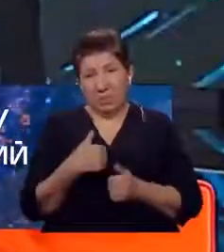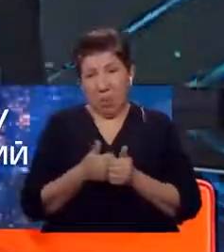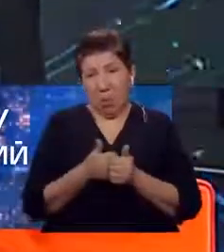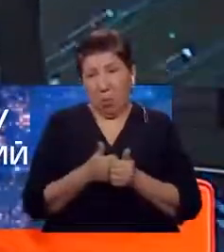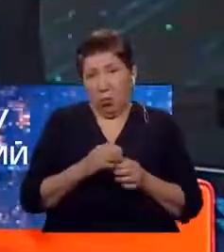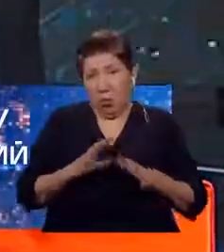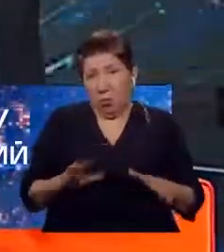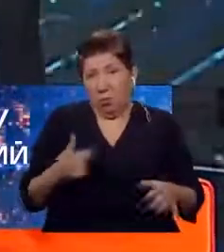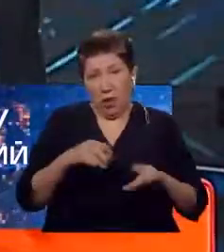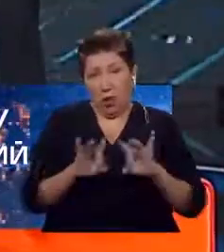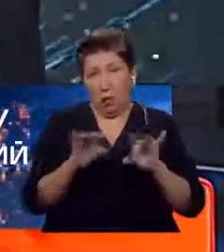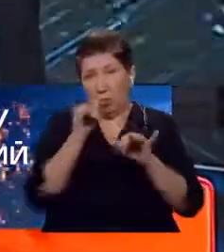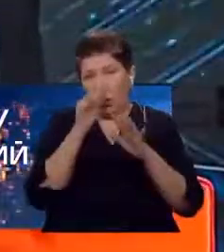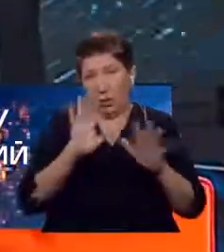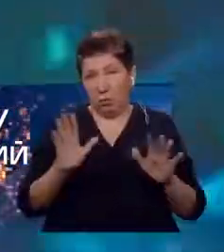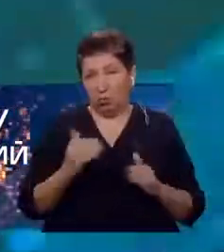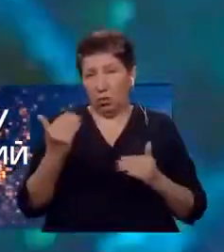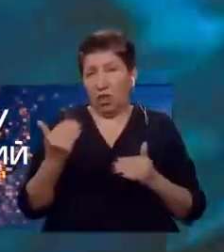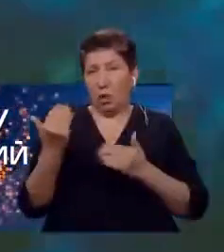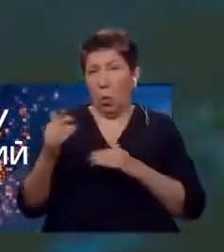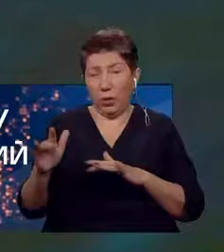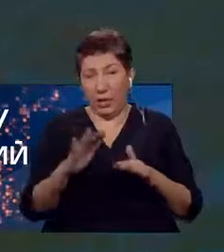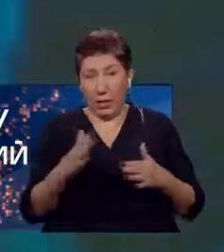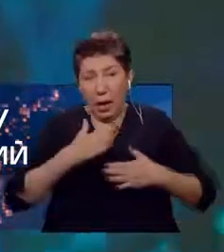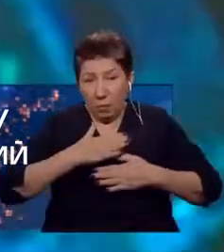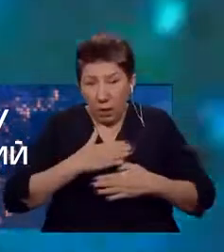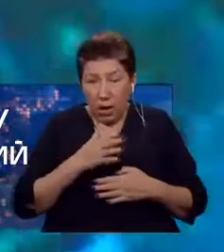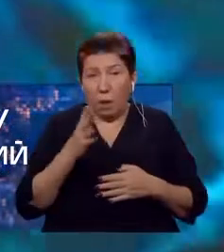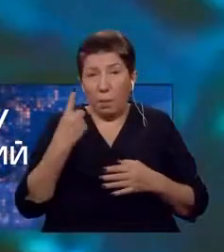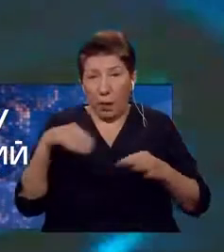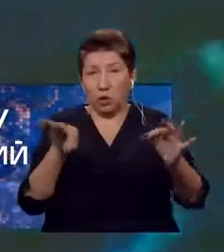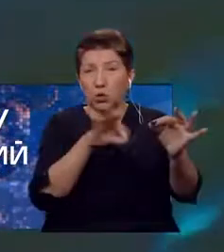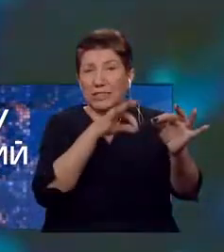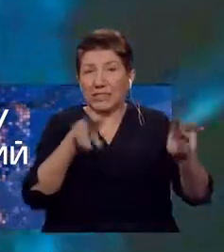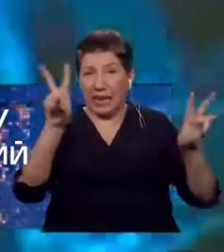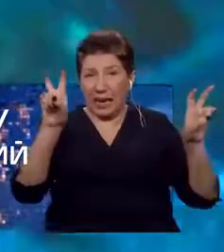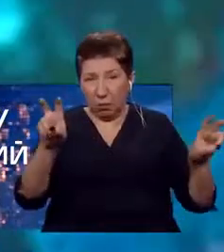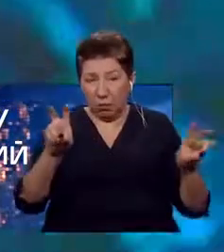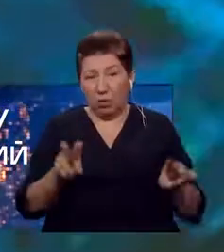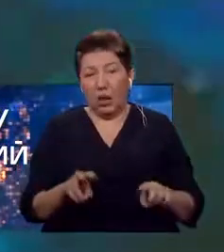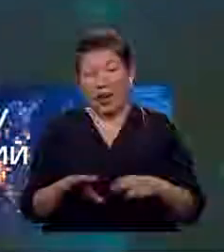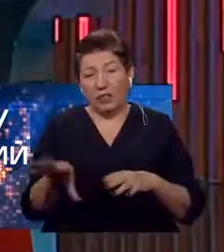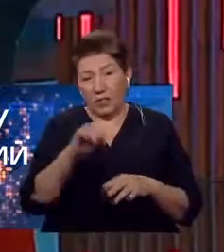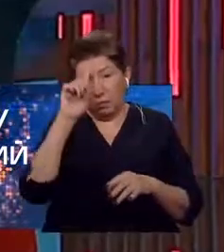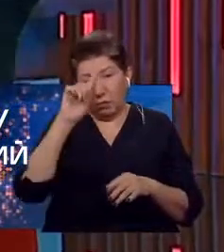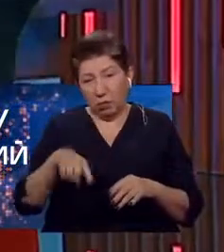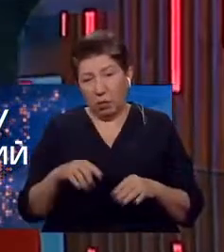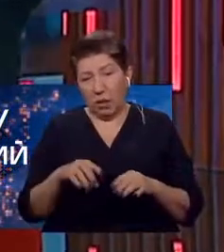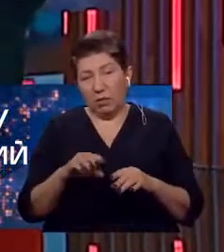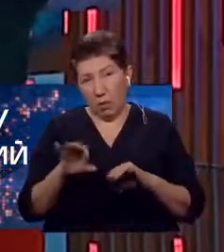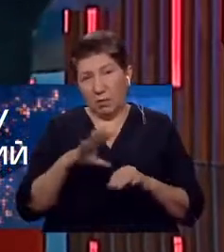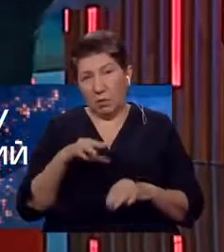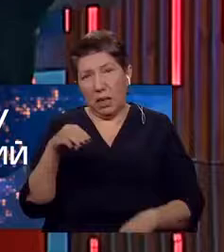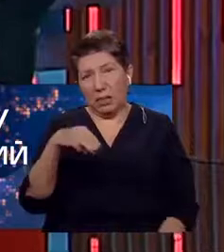тому не можу це прокоментувати. Але можу прокоментувати, що тоді дійсно першу скрипку з боку української делегації, це всім відома інформація, грала